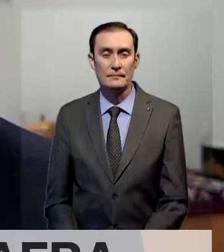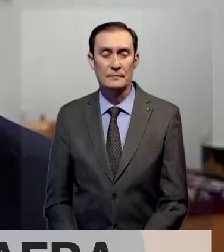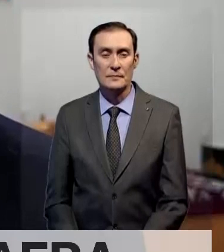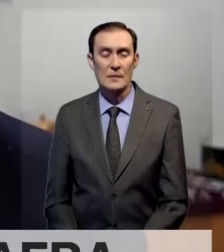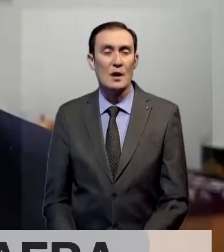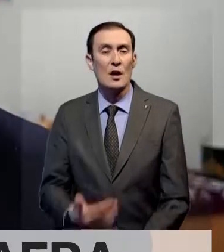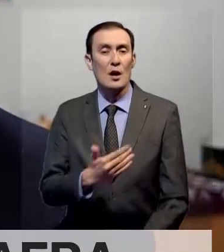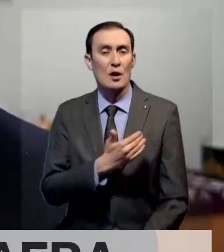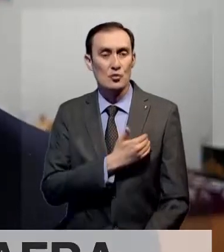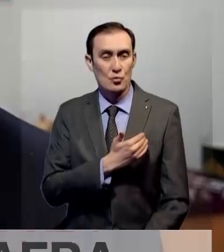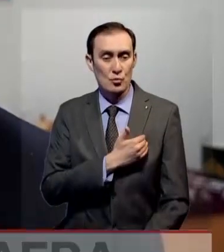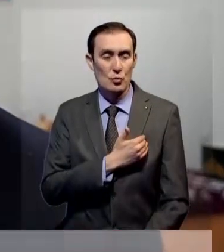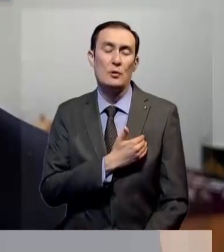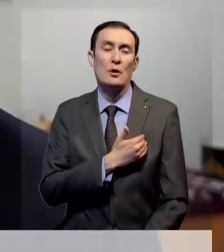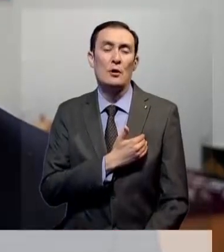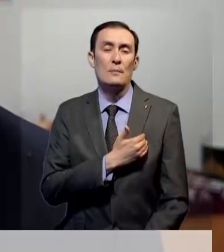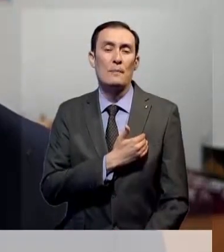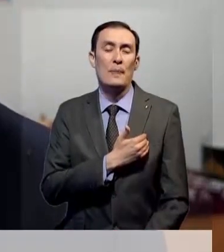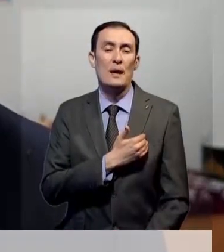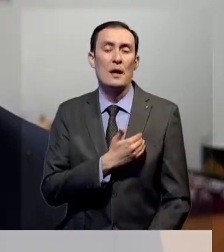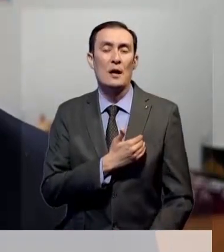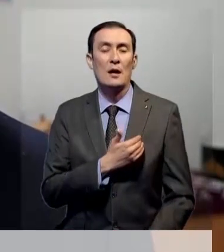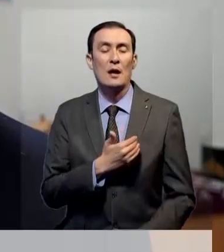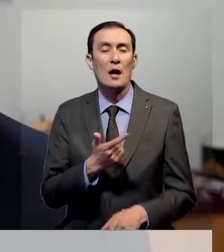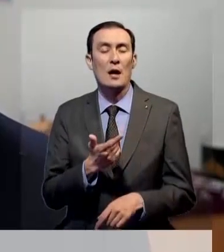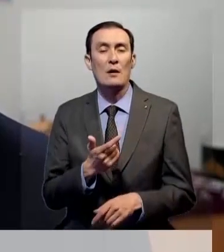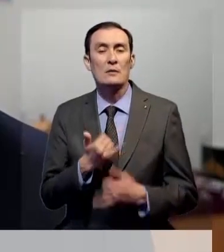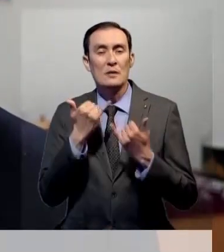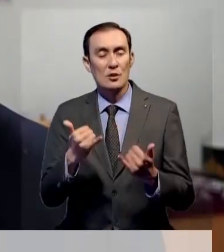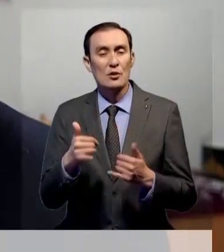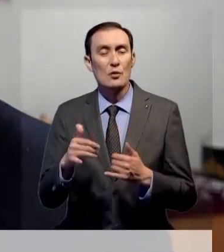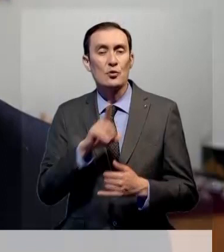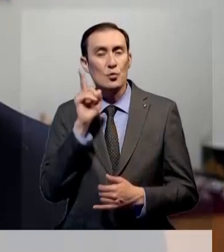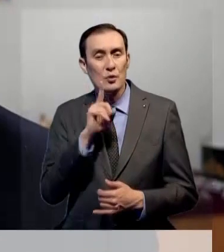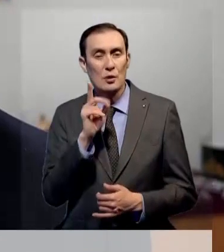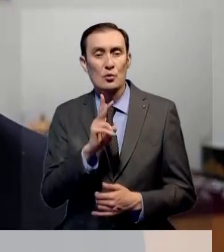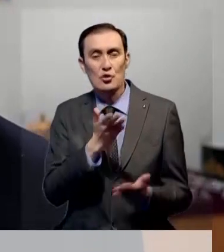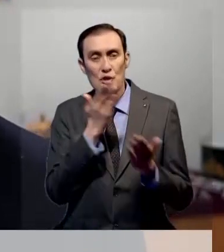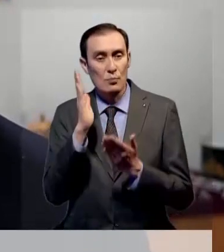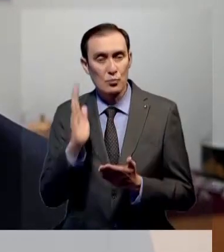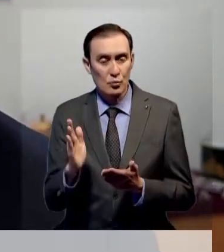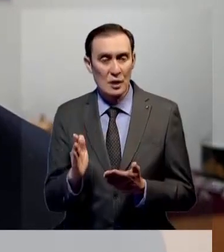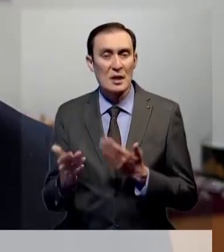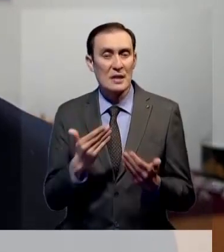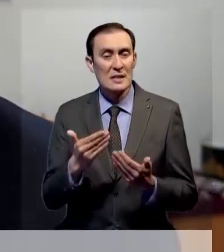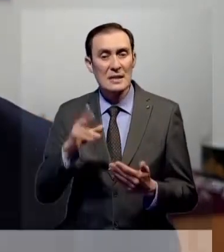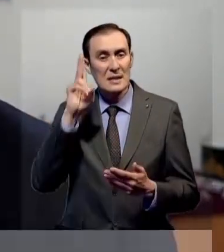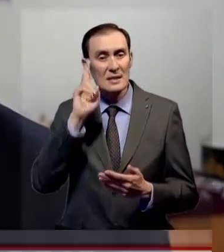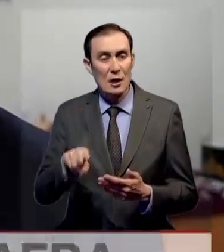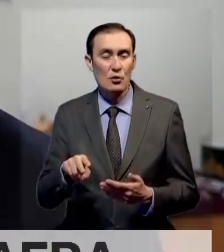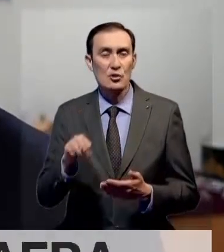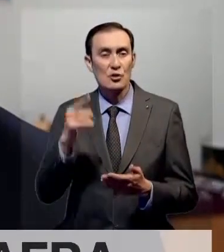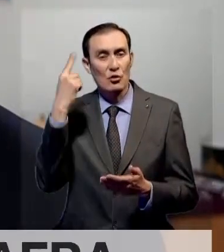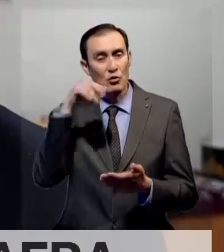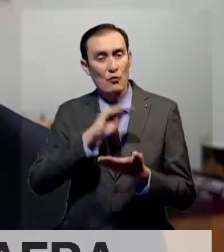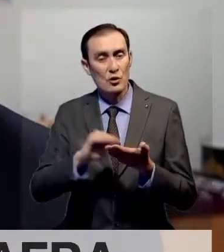Хочу призвать читателей, особенно юных читателей, если они еще не знакомы с